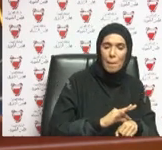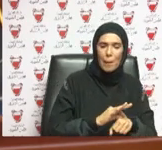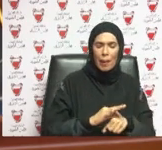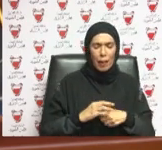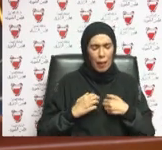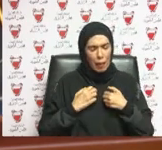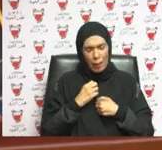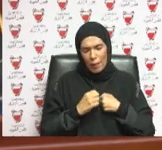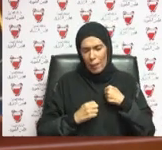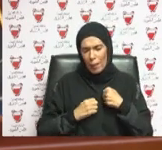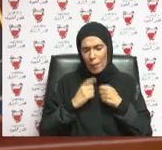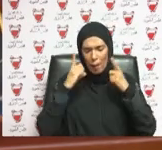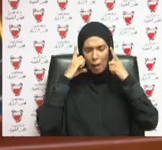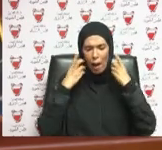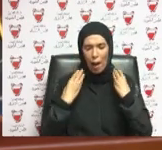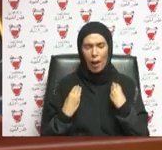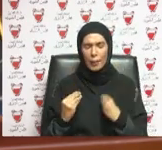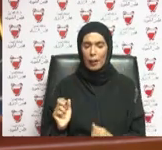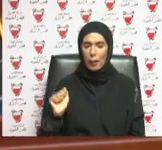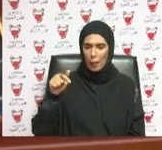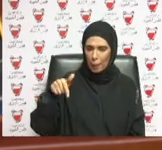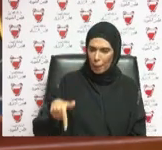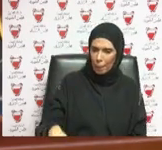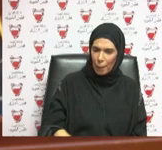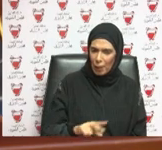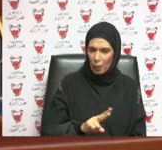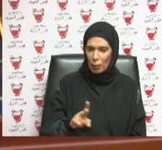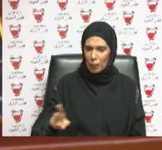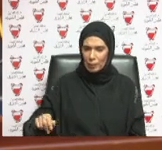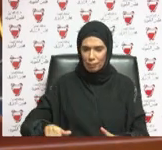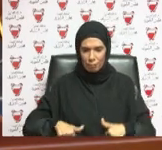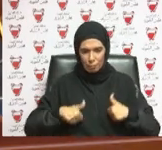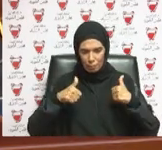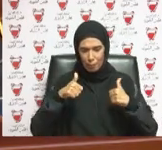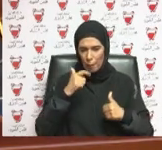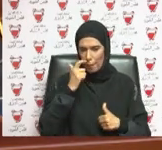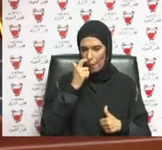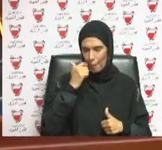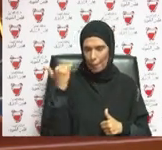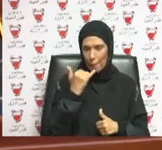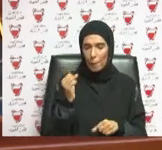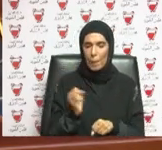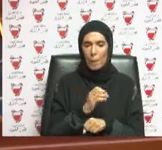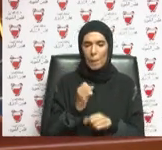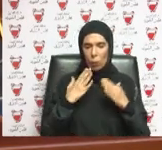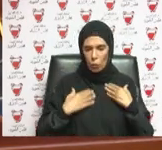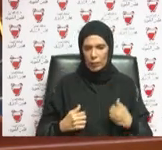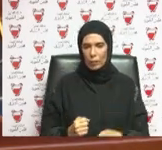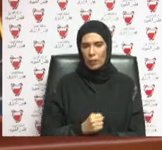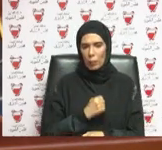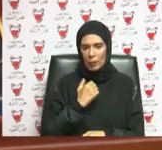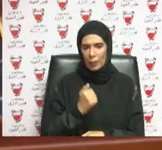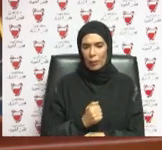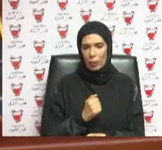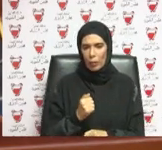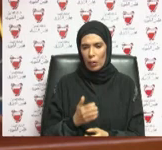الأساسي راحة المواطن وتحسين مستوى دخله، اهتم بالتعليم والصحة والخدمات